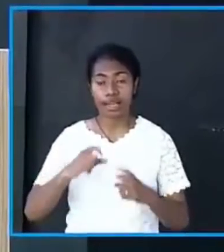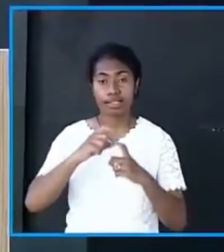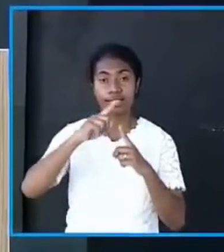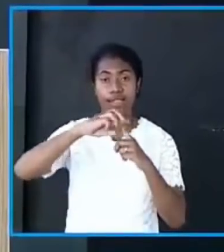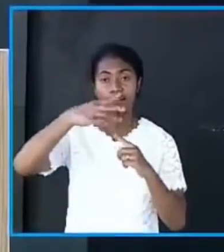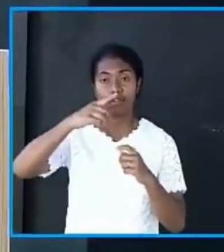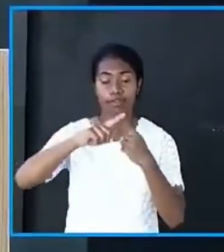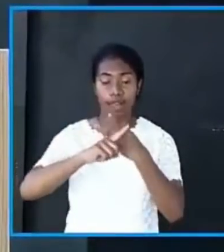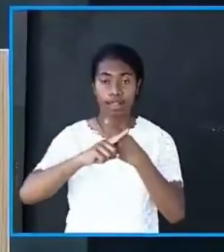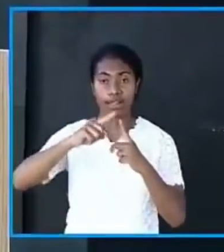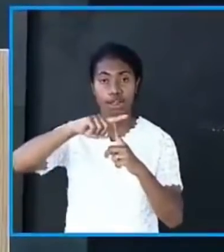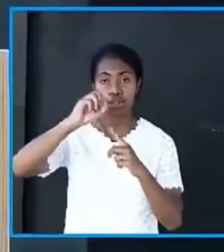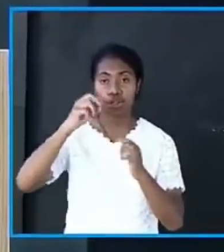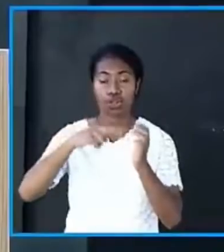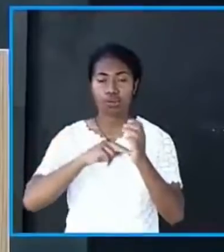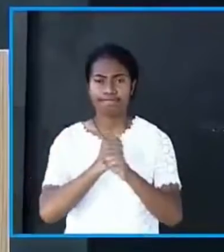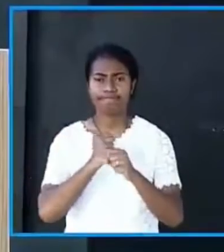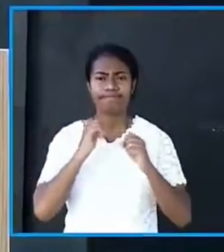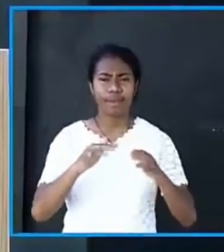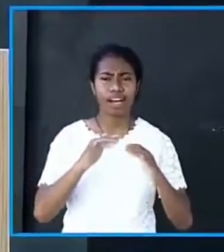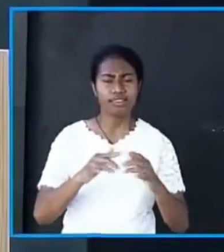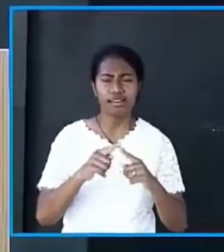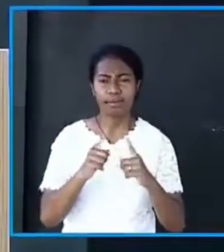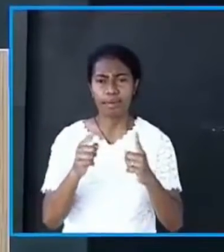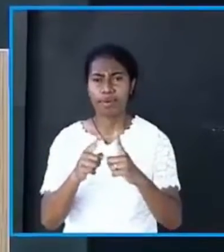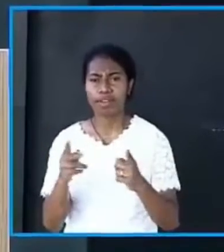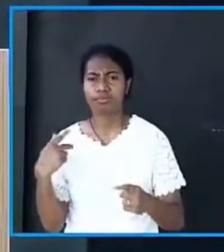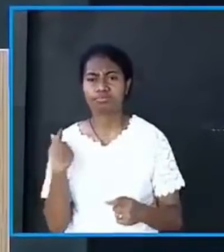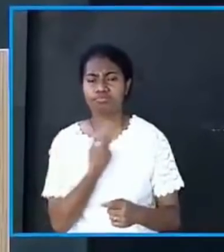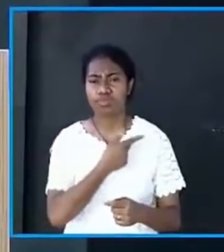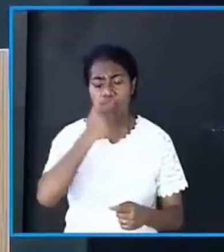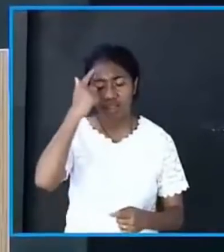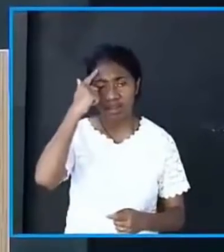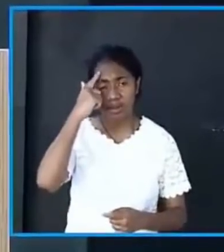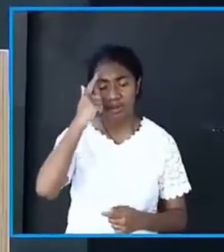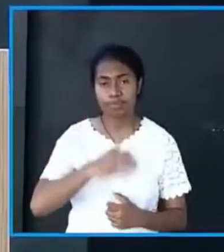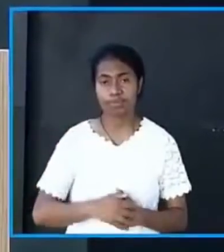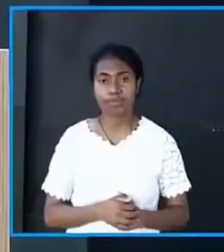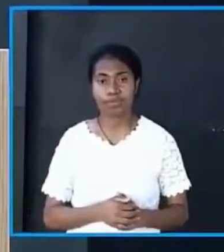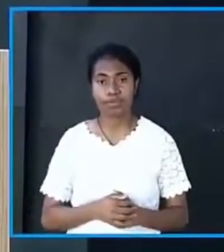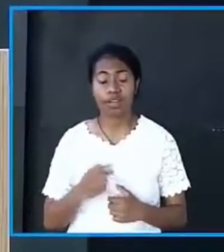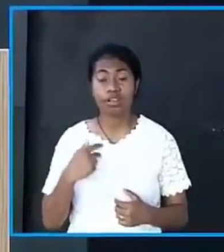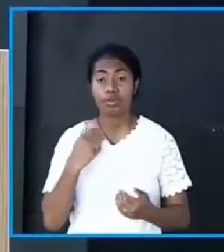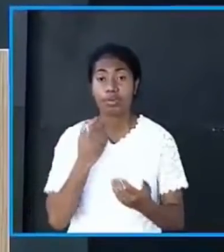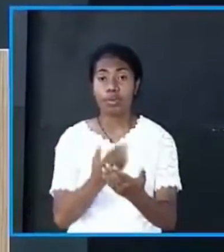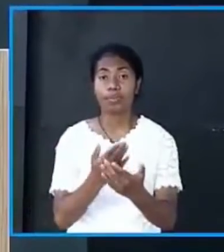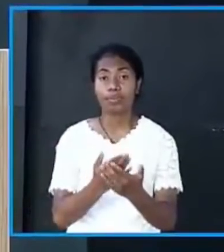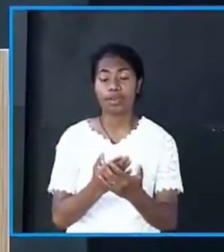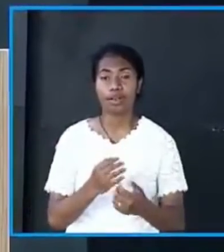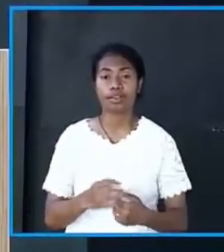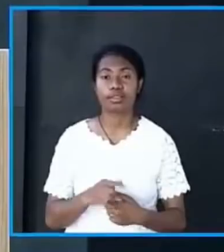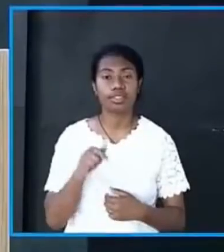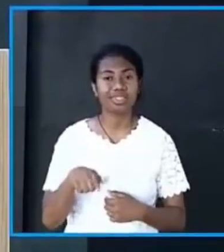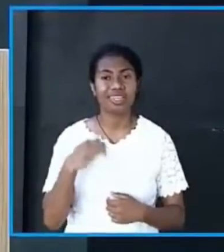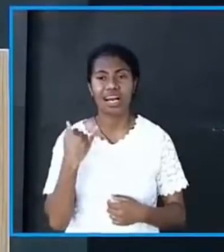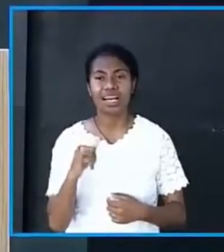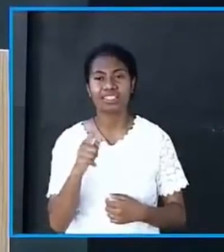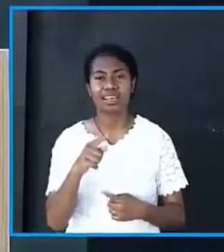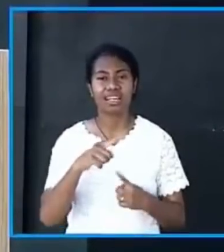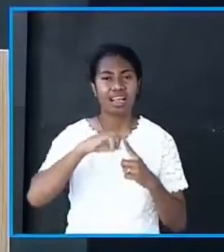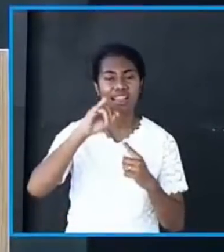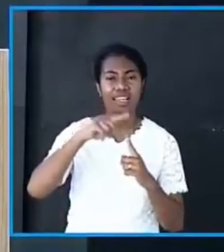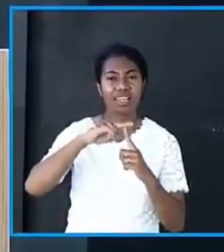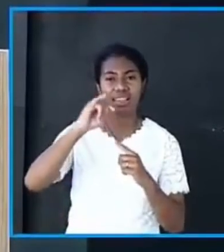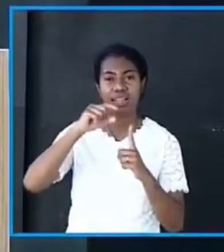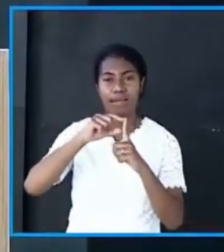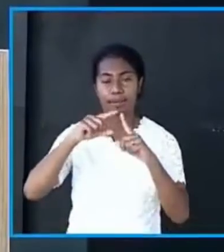dan binatang yang kita tahu tapi jarang terpikirkan Saya mau memberikan kutipan putih ini hanya kutipan-kutipan dari